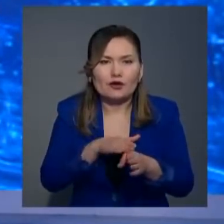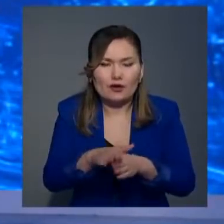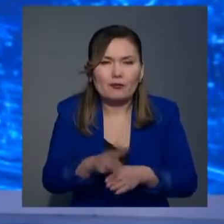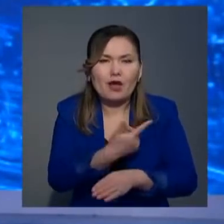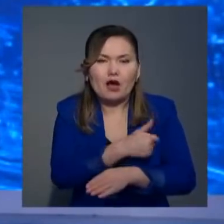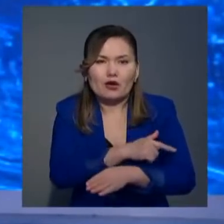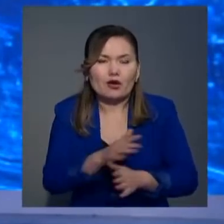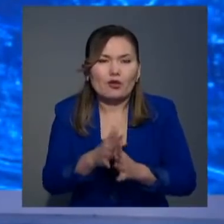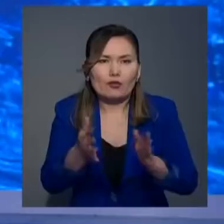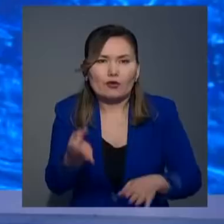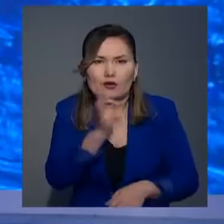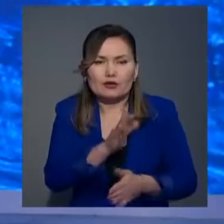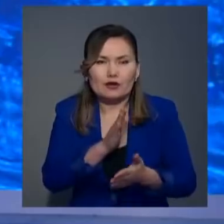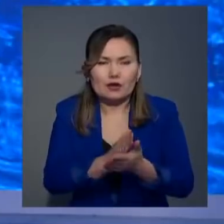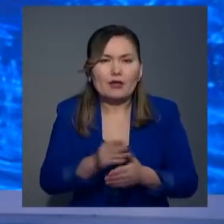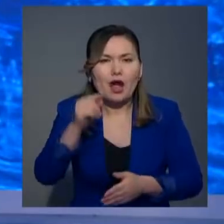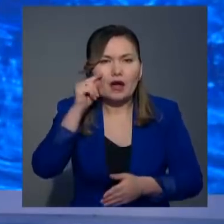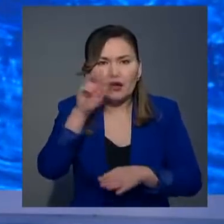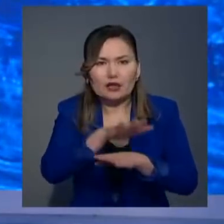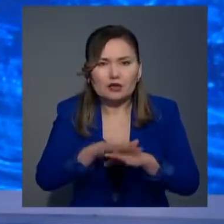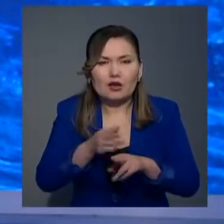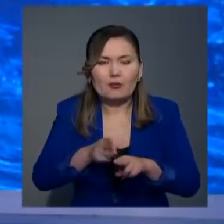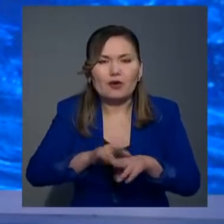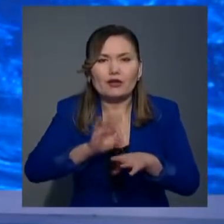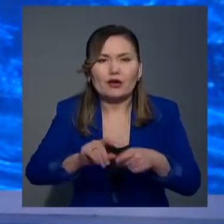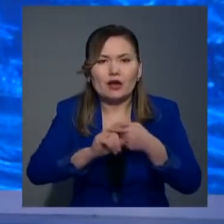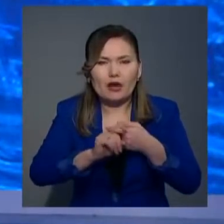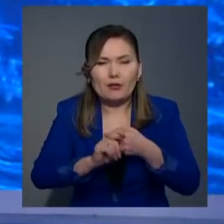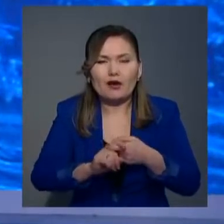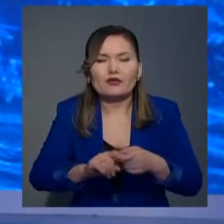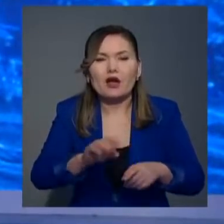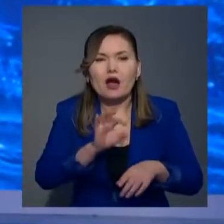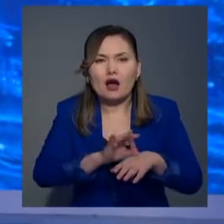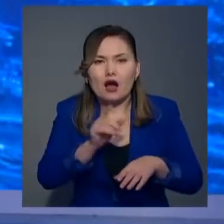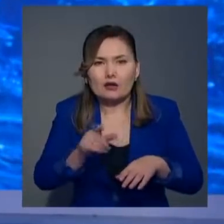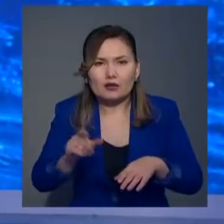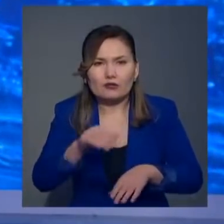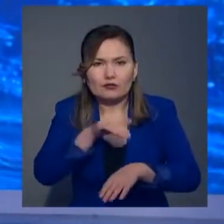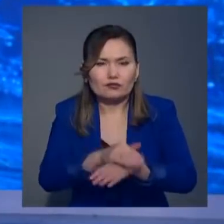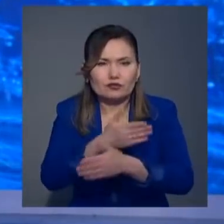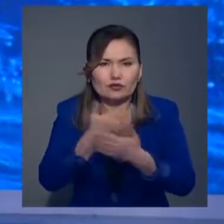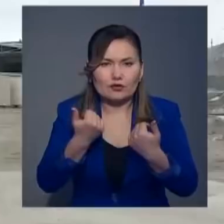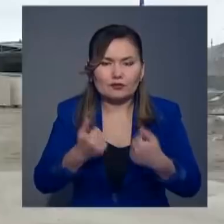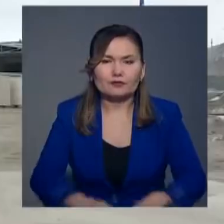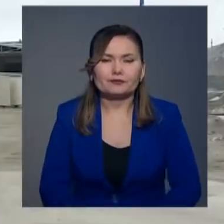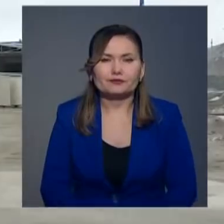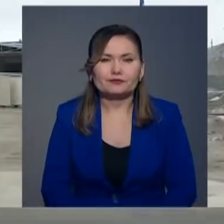шешімнің оң ықпалы болар. Қырғыз жерінде күні бүгінге дейін коронавирусқа шалдыққандар жоқ. Тілші әңгімелейді.